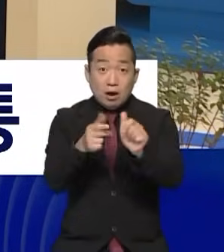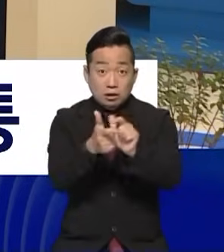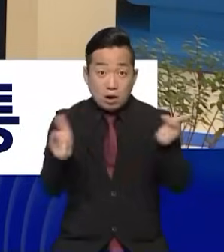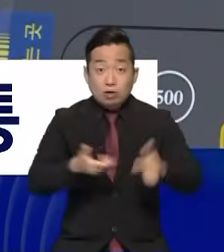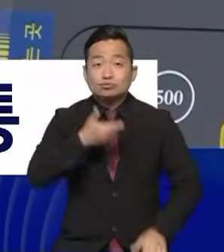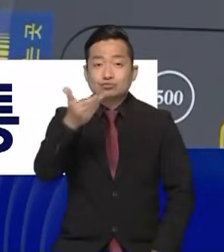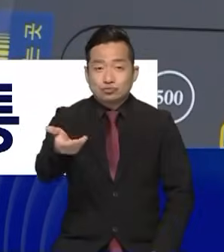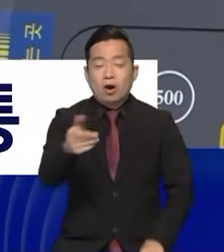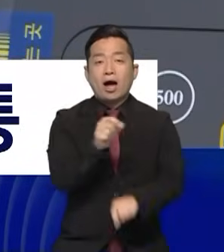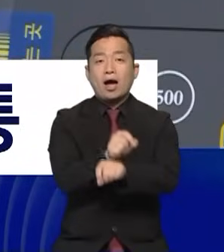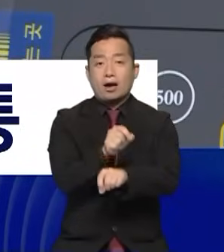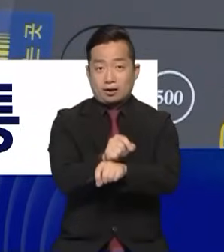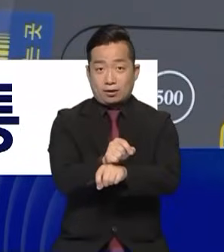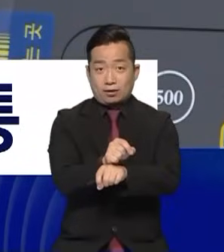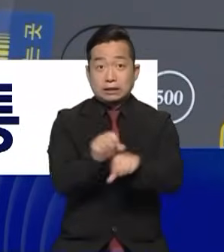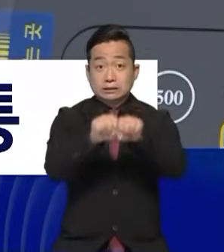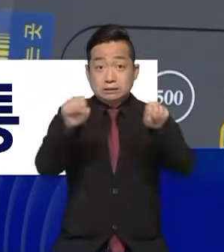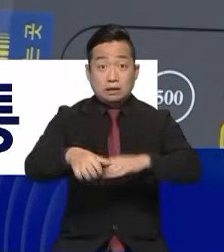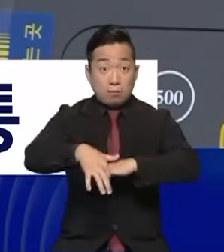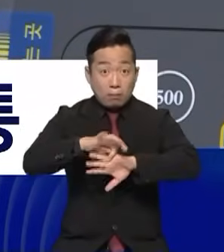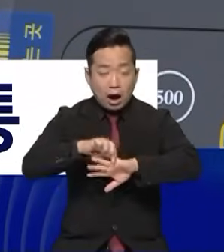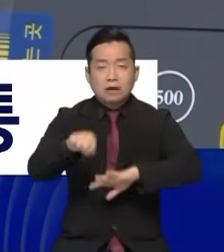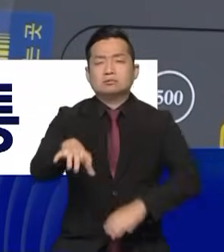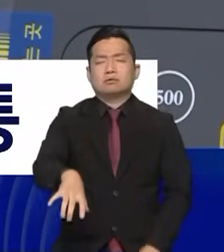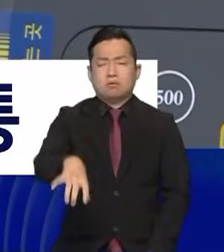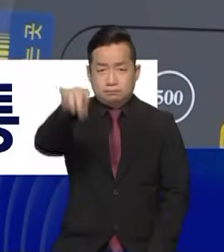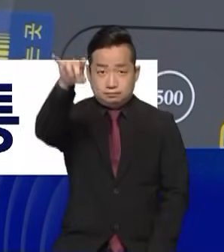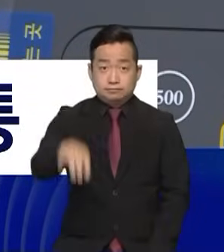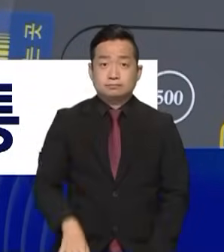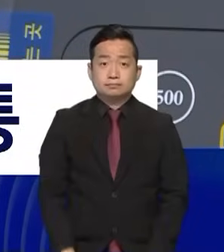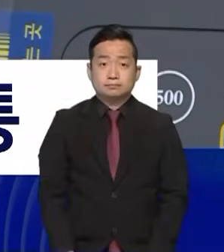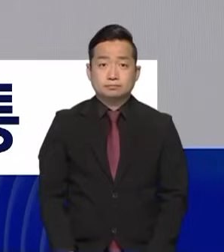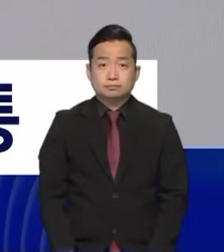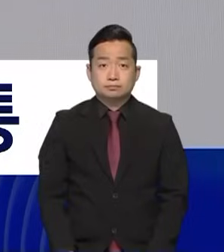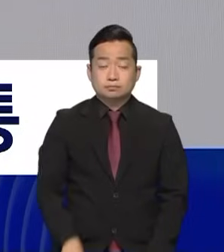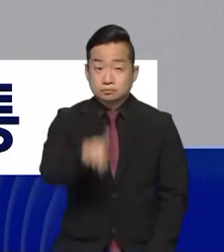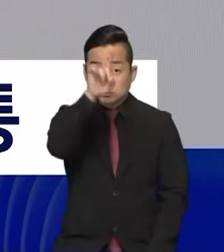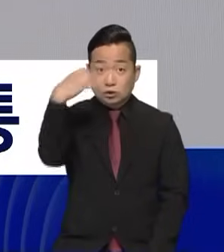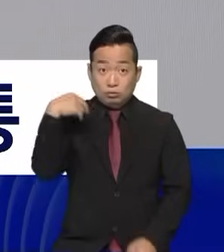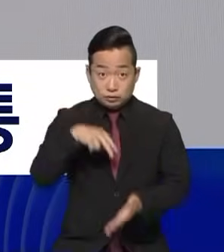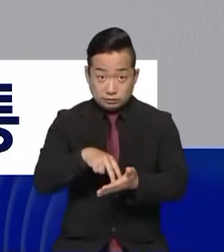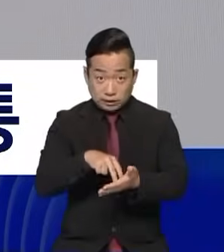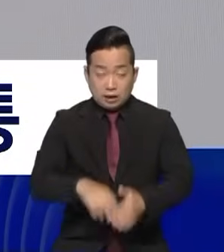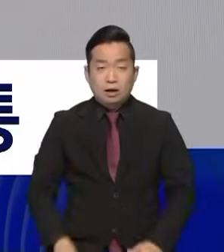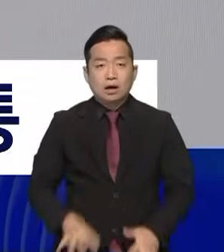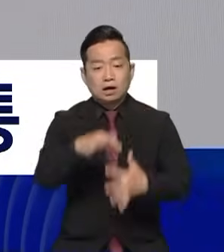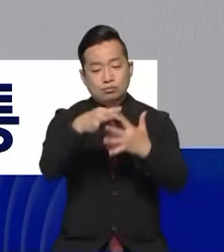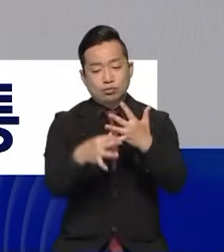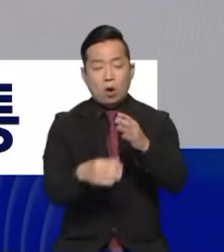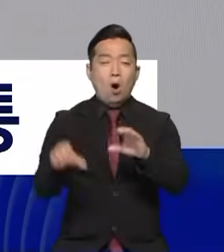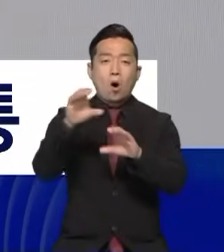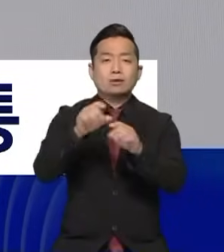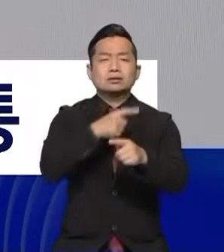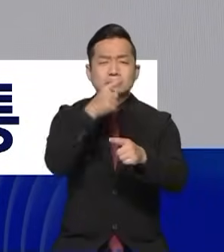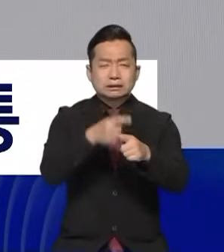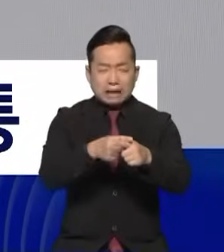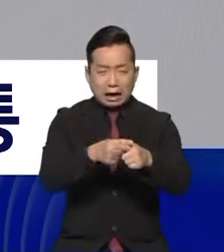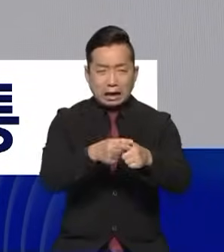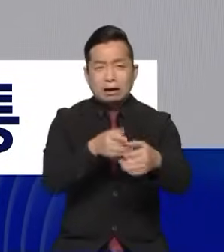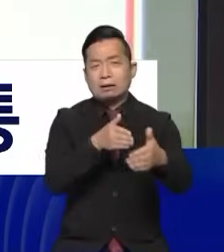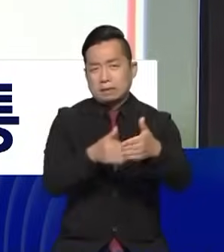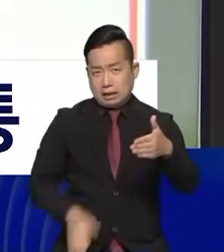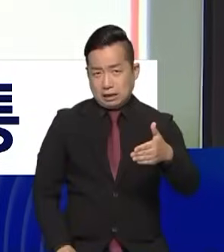자체가 먹통이 된 건 처음이다 이런 얘기입니다. 그래서 뭐 정부는 업그레이드를 하다가 이제 생긴 거다 이렇게 얘기를 하는데 이걸